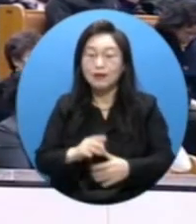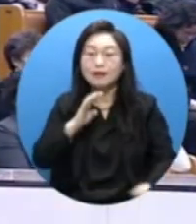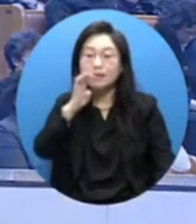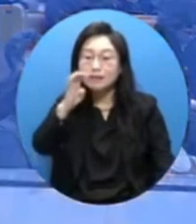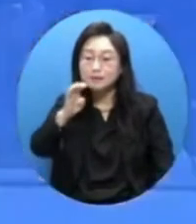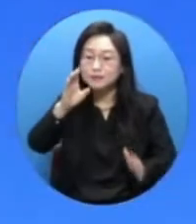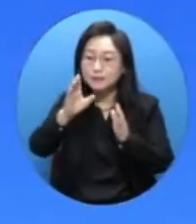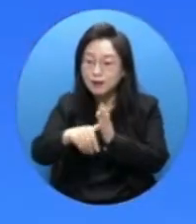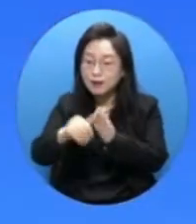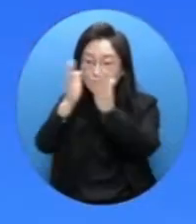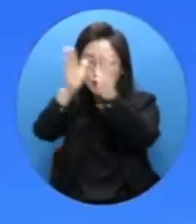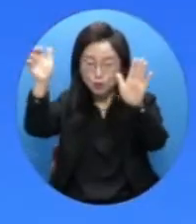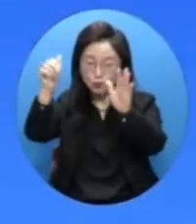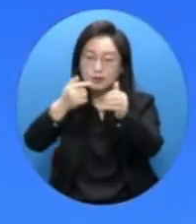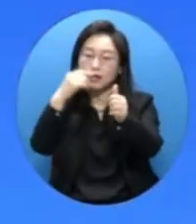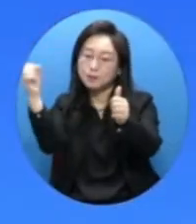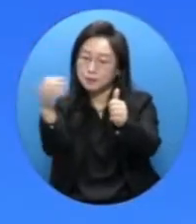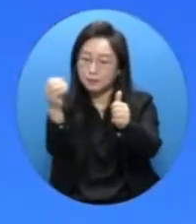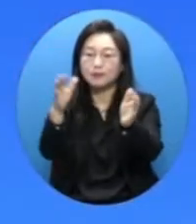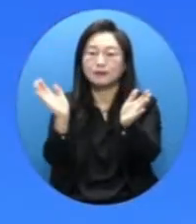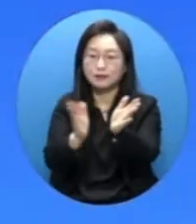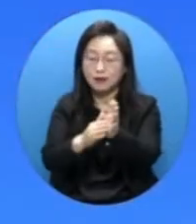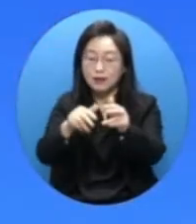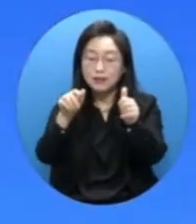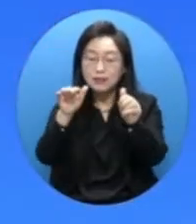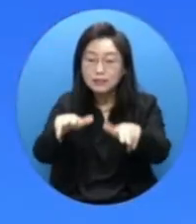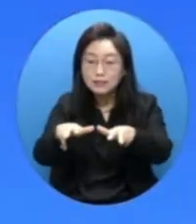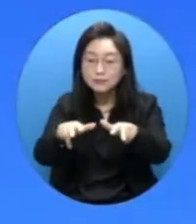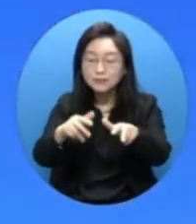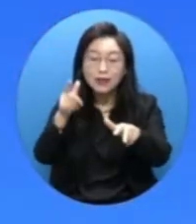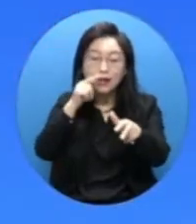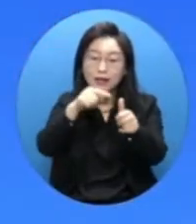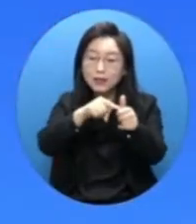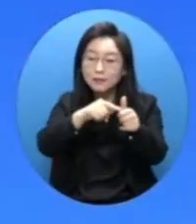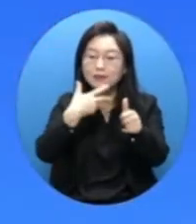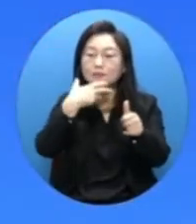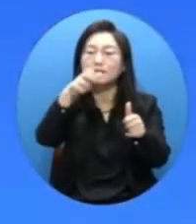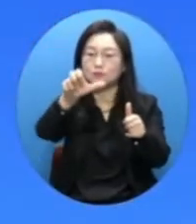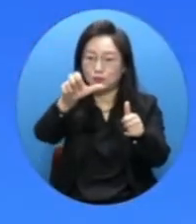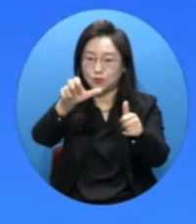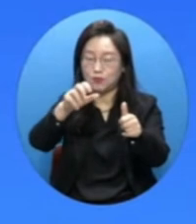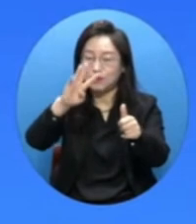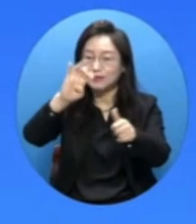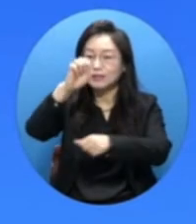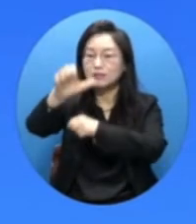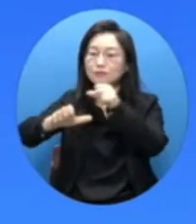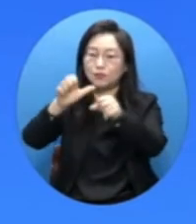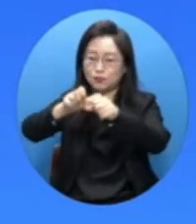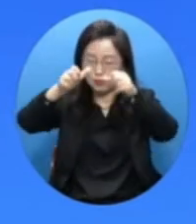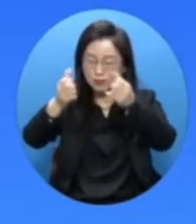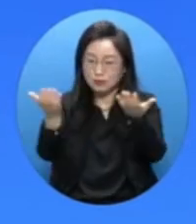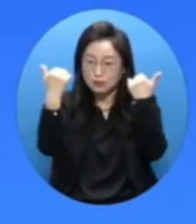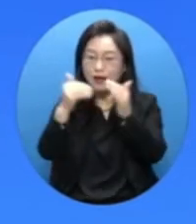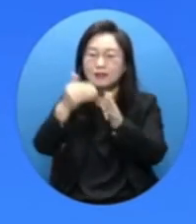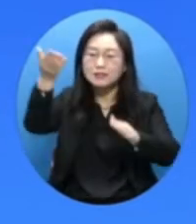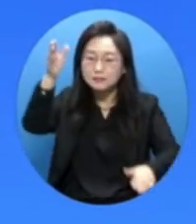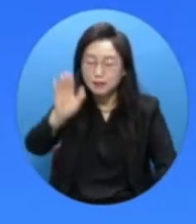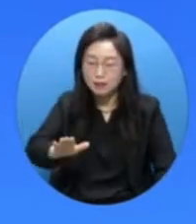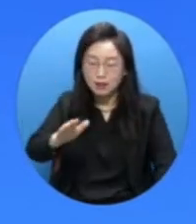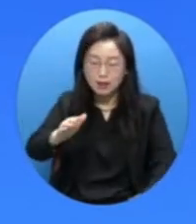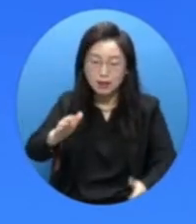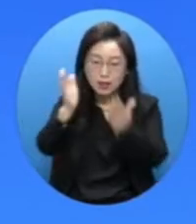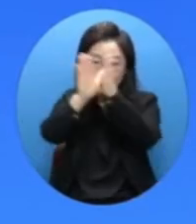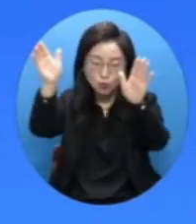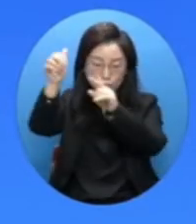40세 모세를 통해서이 말씀을 주셨는데 지금 갈렙의 나이가 85세입니다 45년이 지났어도이 말씀을 꼭 붙잡고